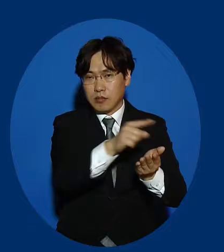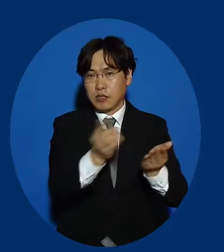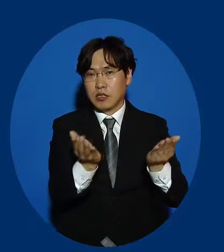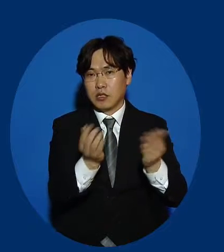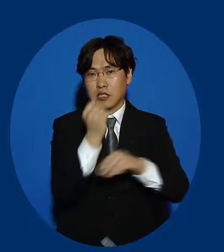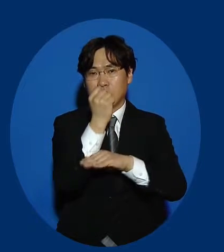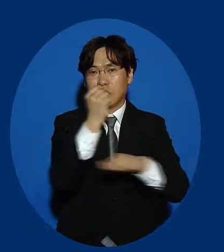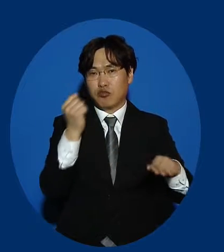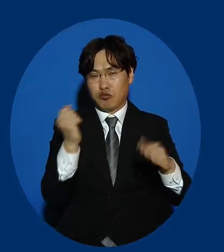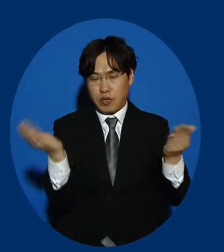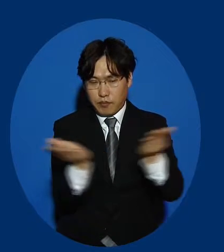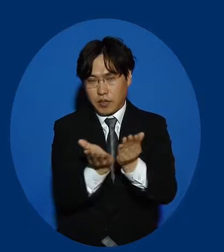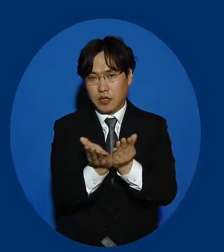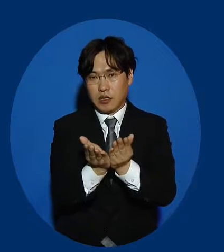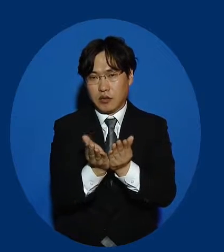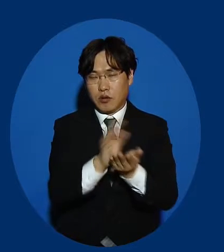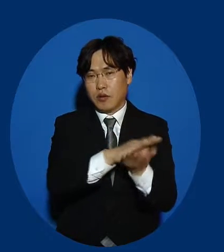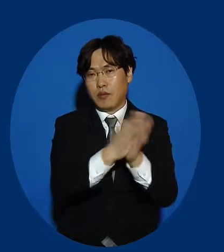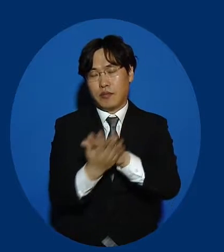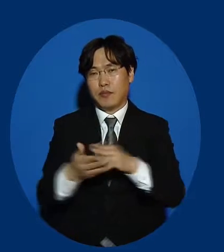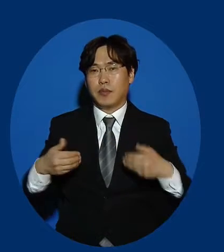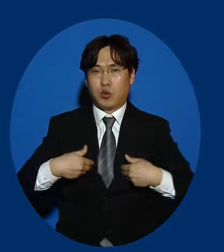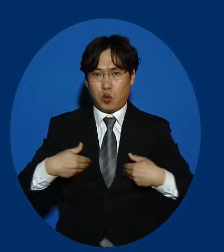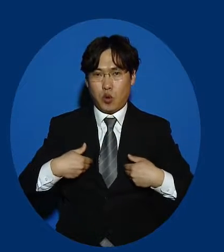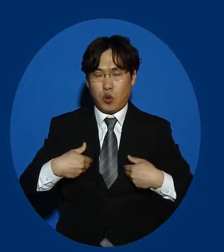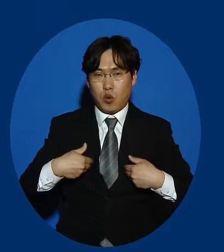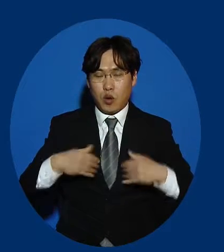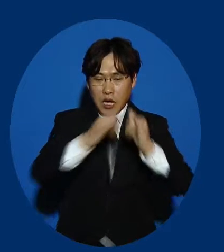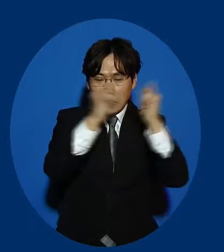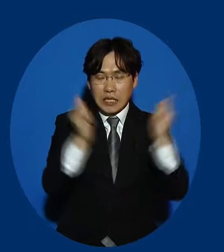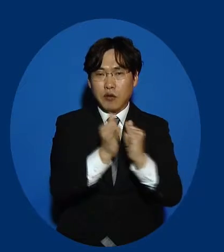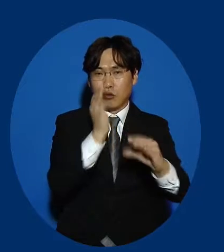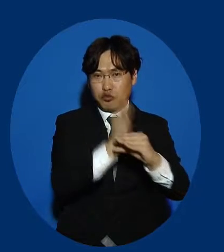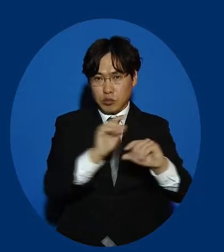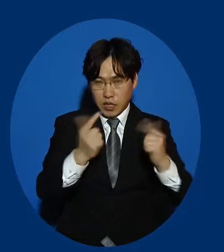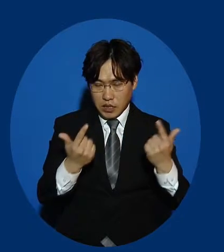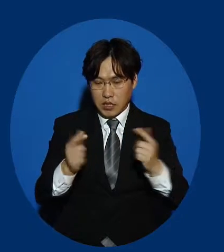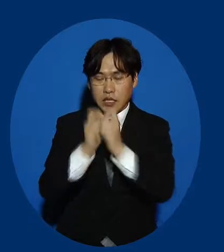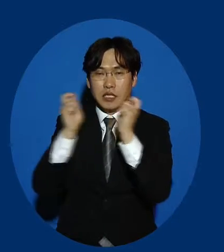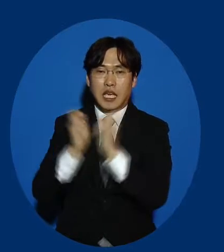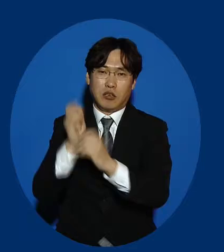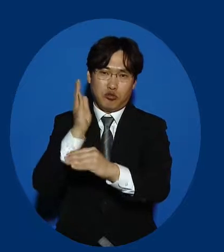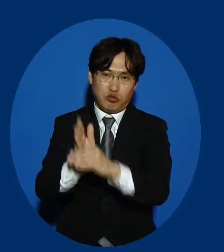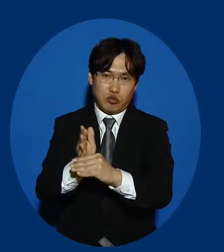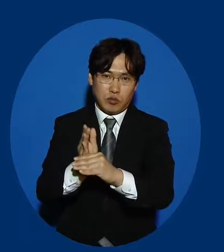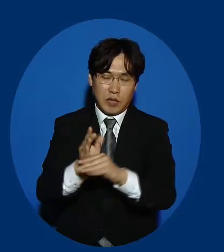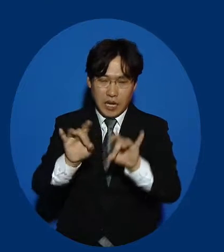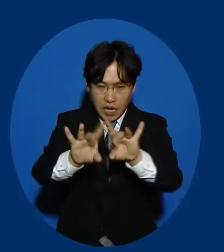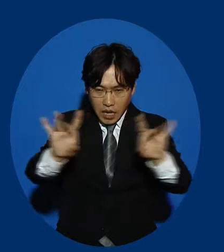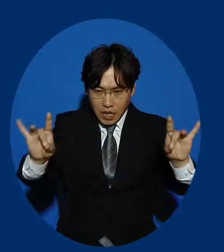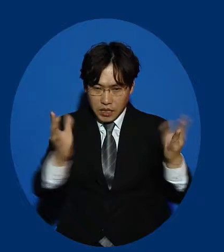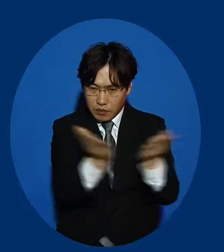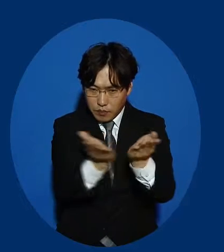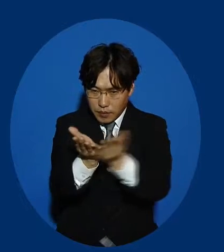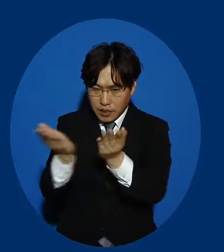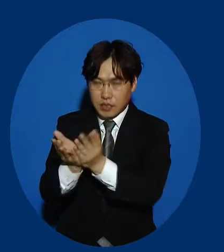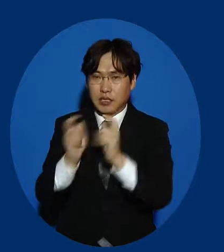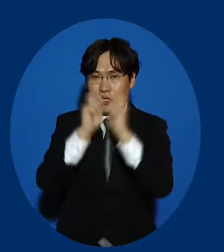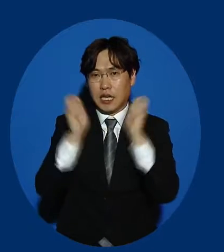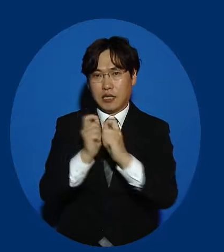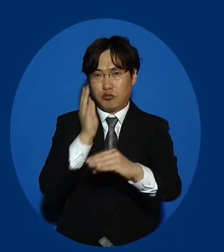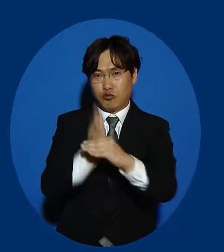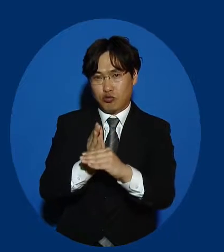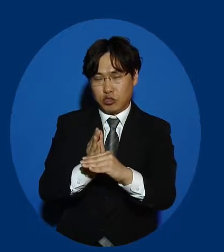주체는 점점점 개인에 맞춰야 된다. 개인 특히 지역에 있는 장애인 한 개인에 맞춰야 된다. 이렇게